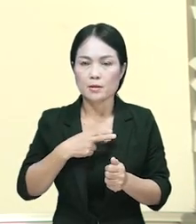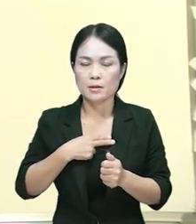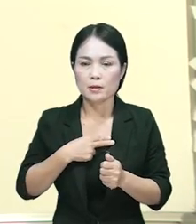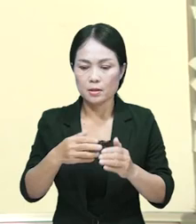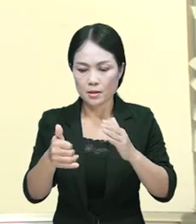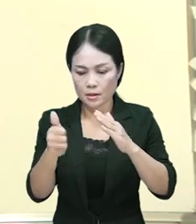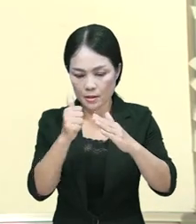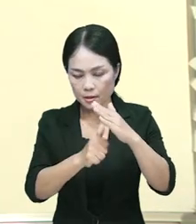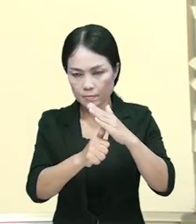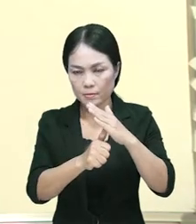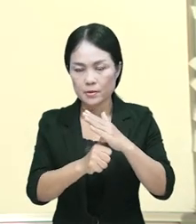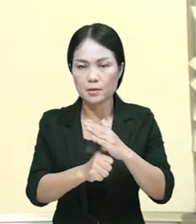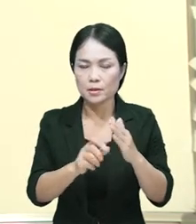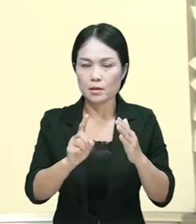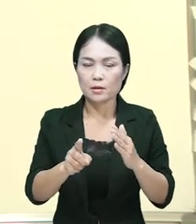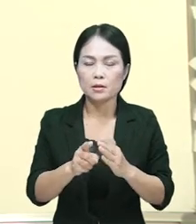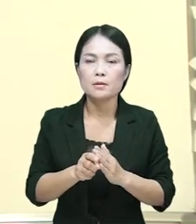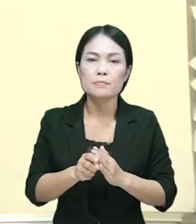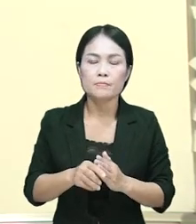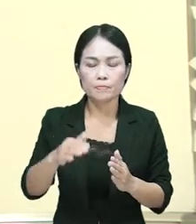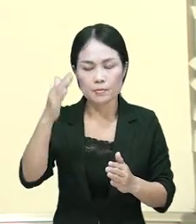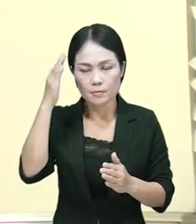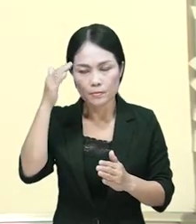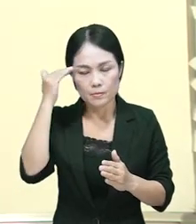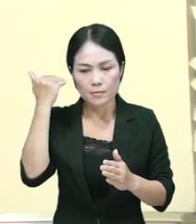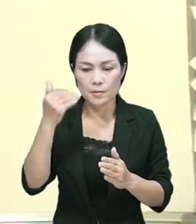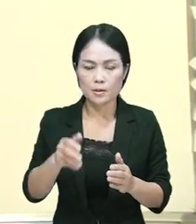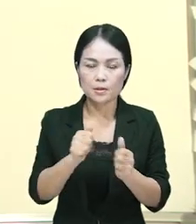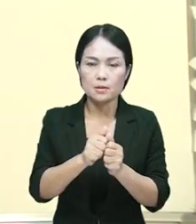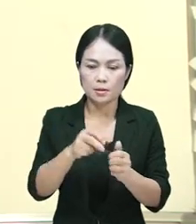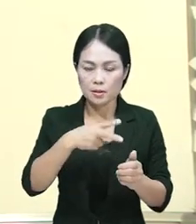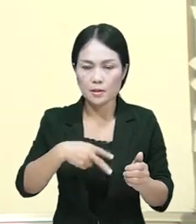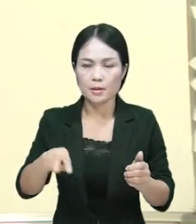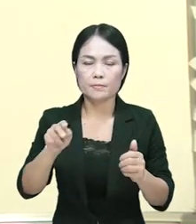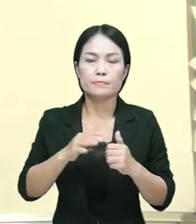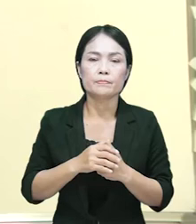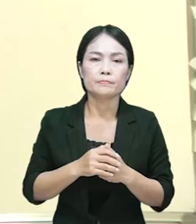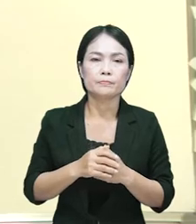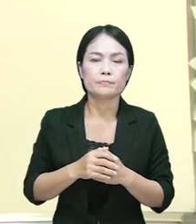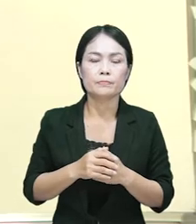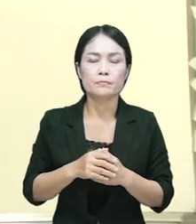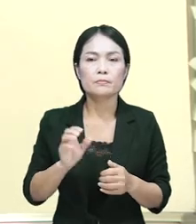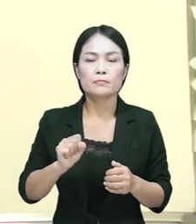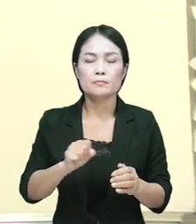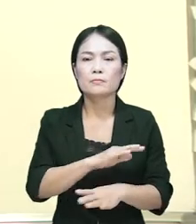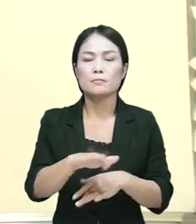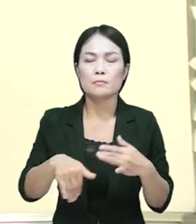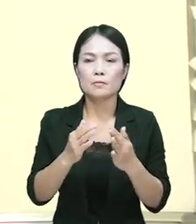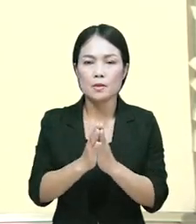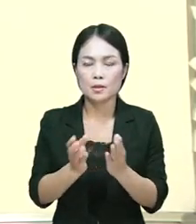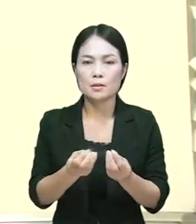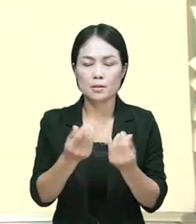សោះប្តីនឹកអស់សំណើចក៏ដើរចេញទៅចាអរគុណច្រើន